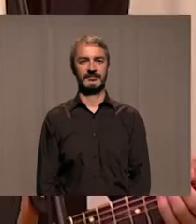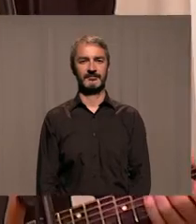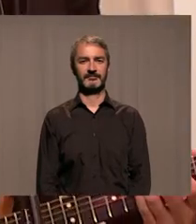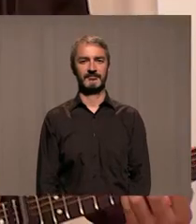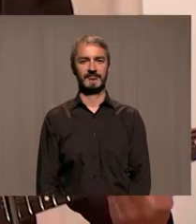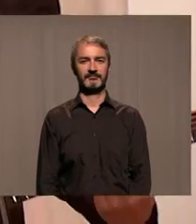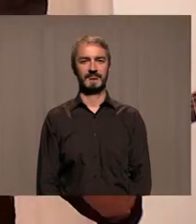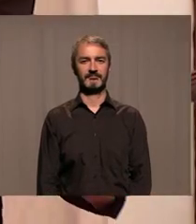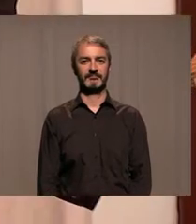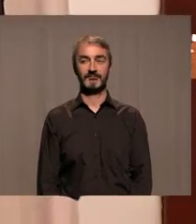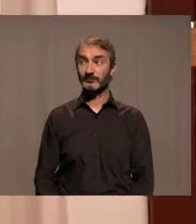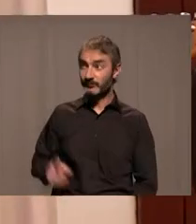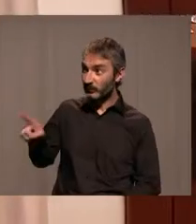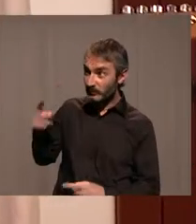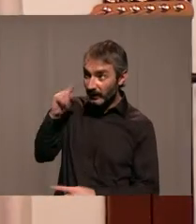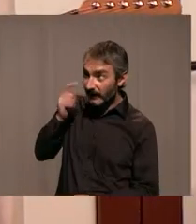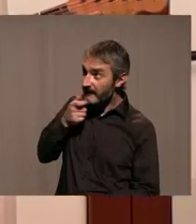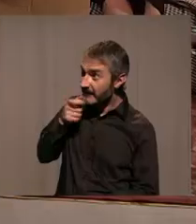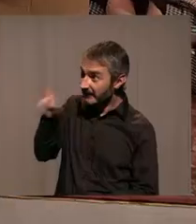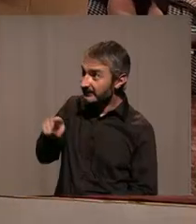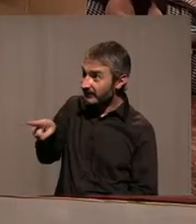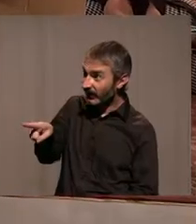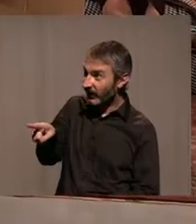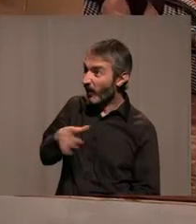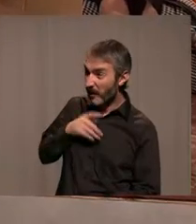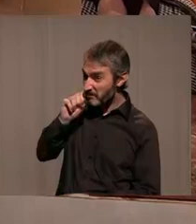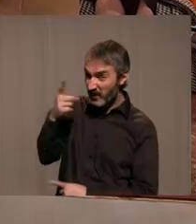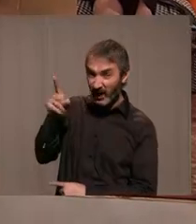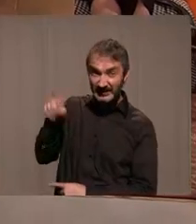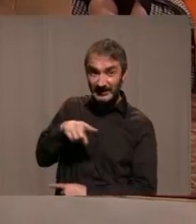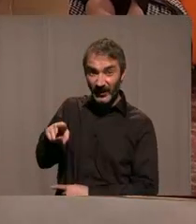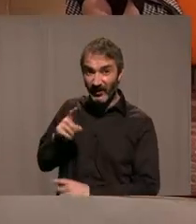Aquesta? Sí? Voldríeu que guanyés aquesta? La millor.